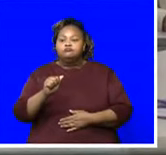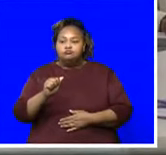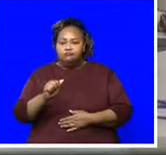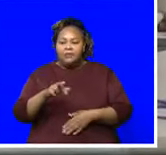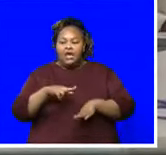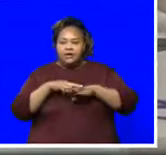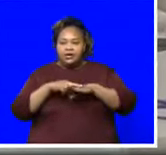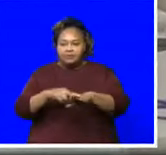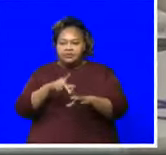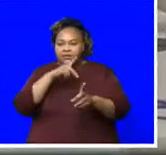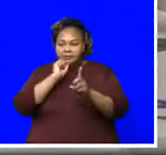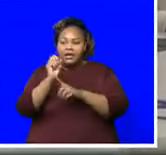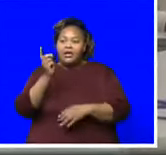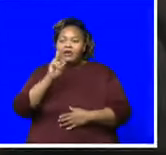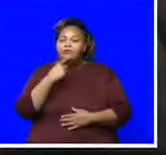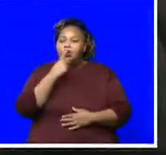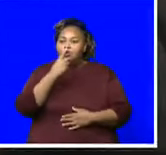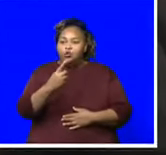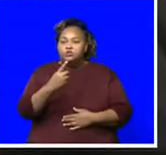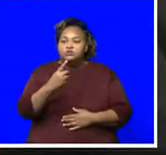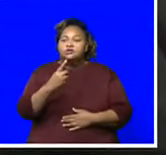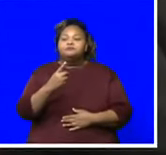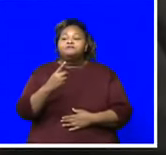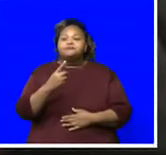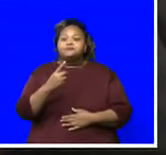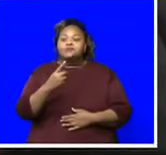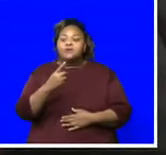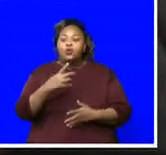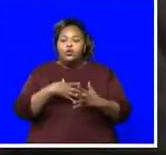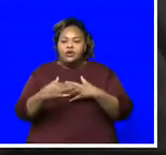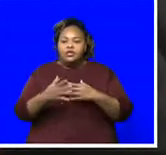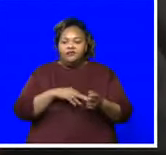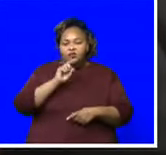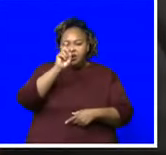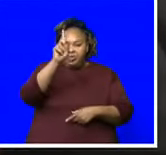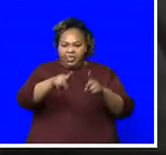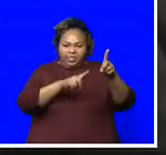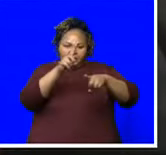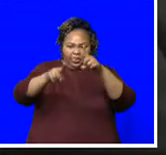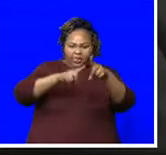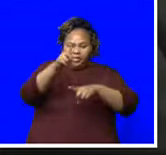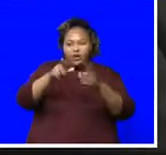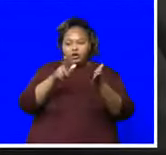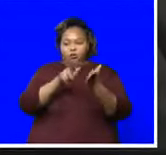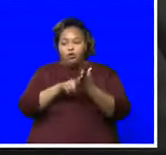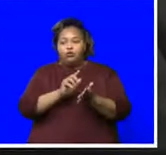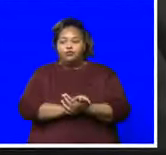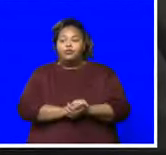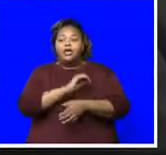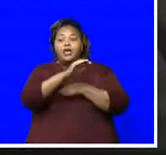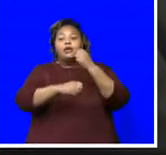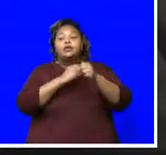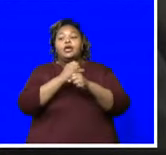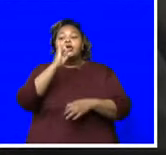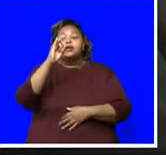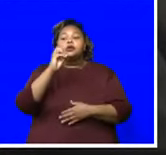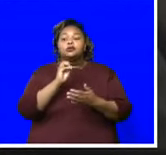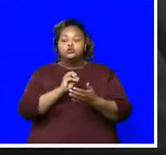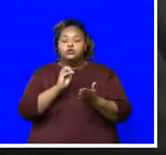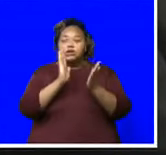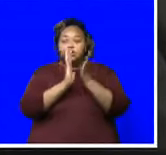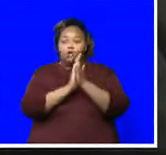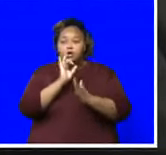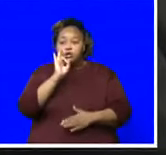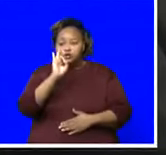nkampani yini le ihlabako ngalomthetho. Sibonile nasichamuka lapha ku-2012 sakhanza ukuthi